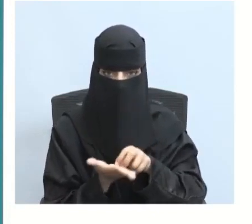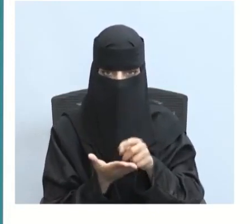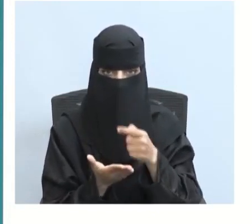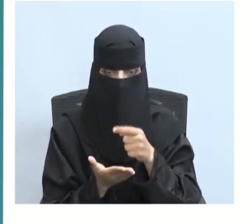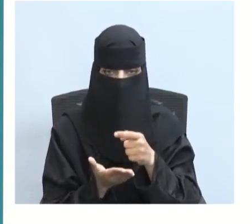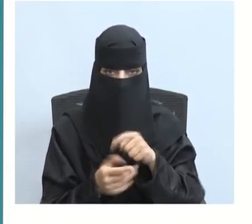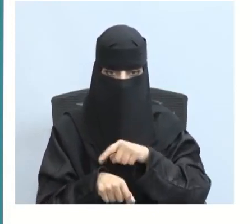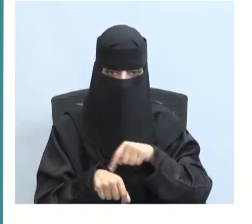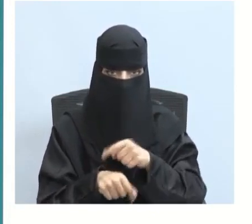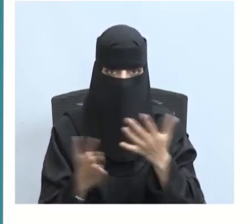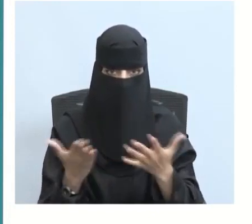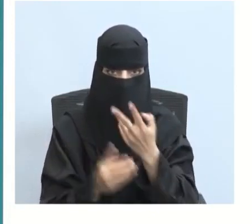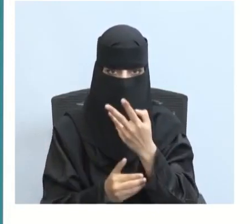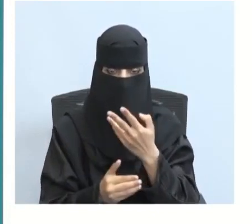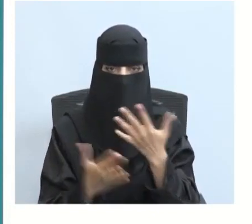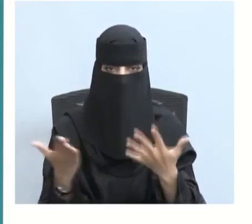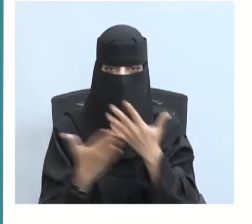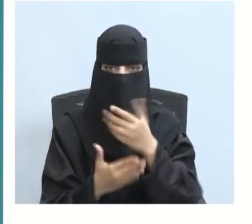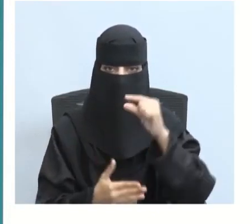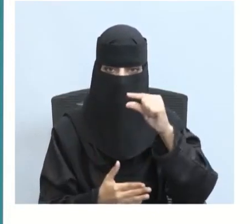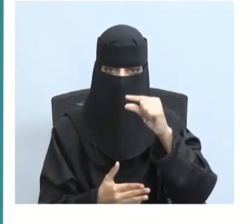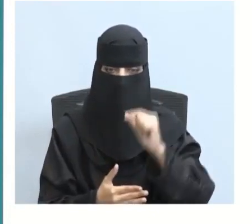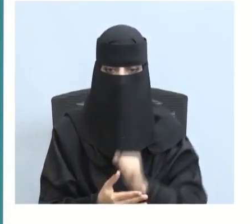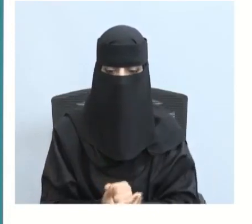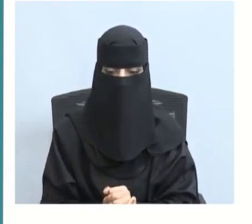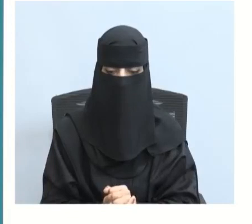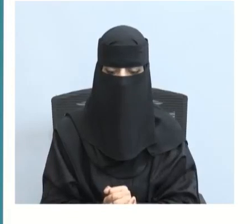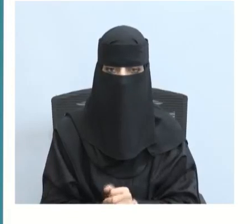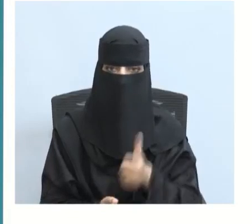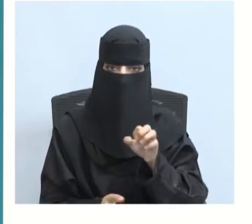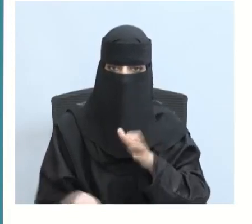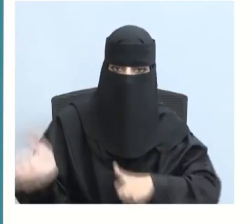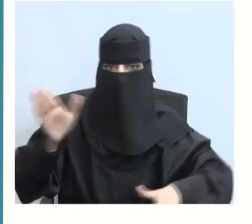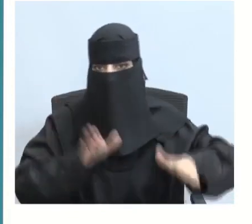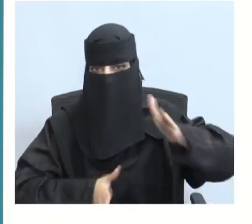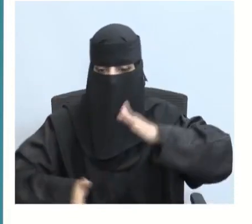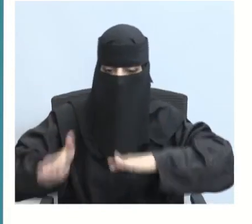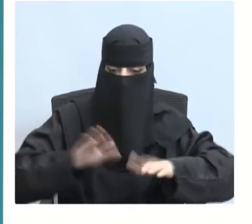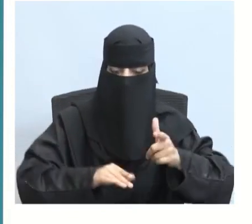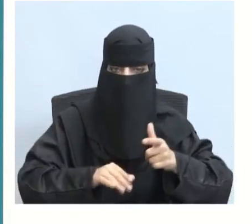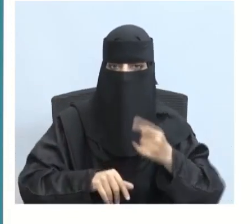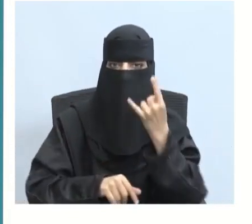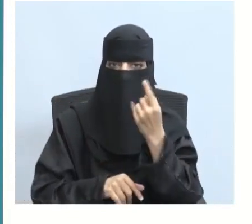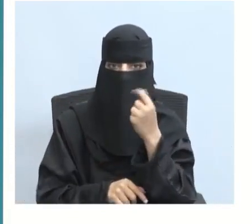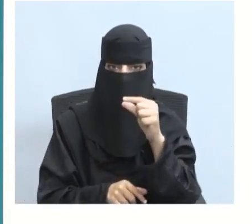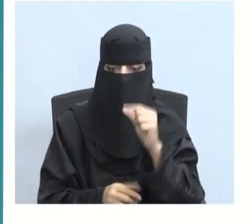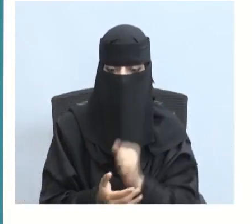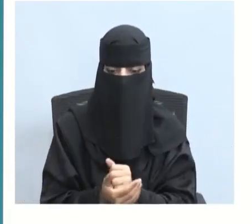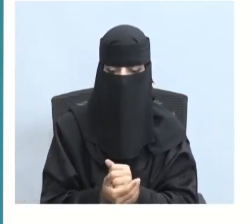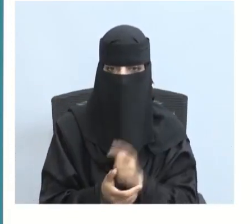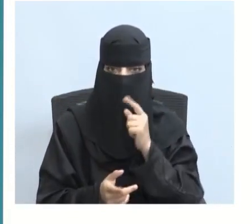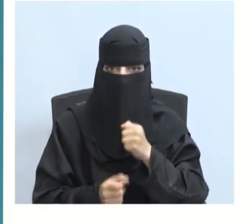لمده 15 دقيقه ربع ساعه او السباحه 10 دقائق